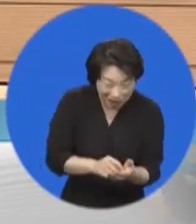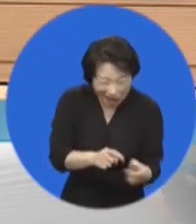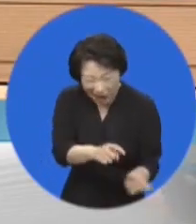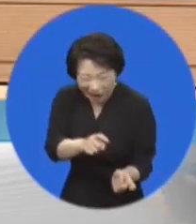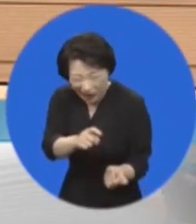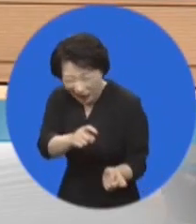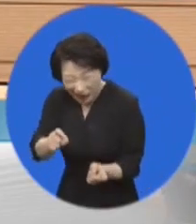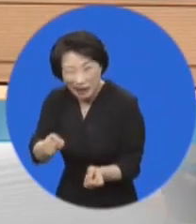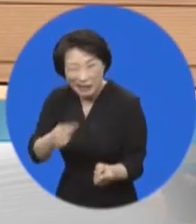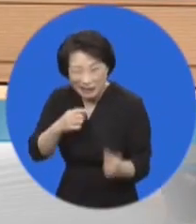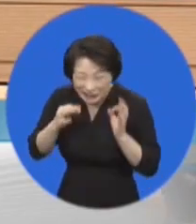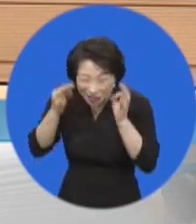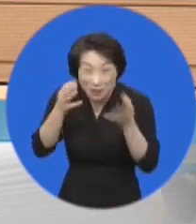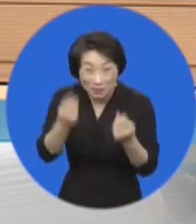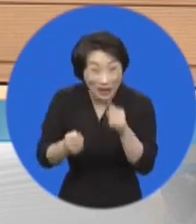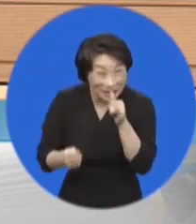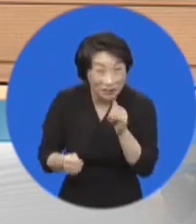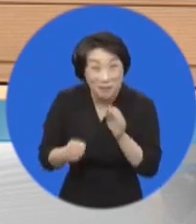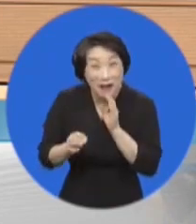노력합니다.